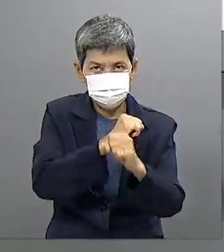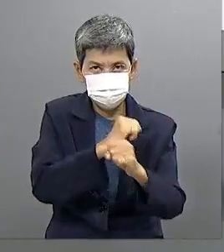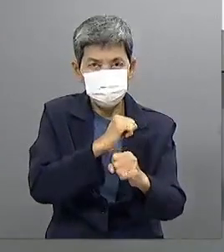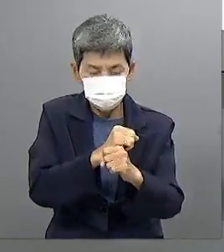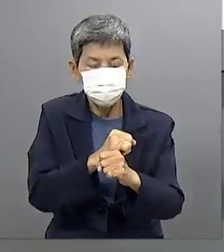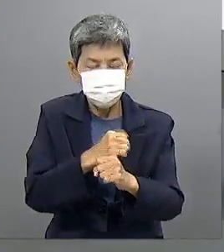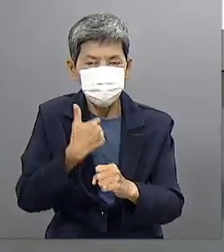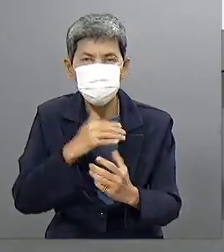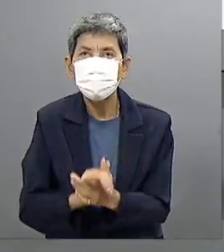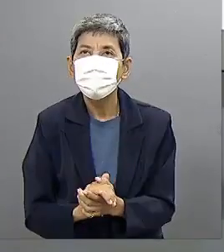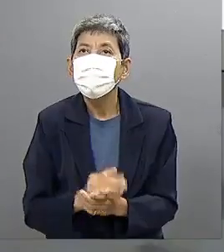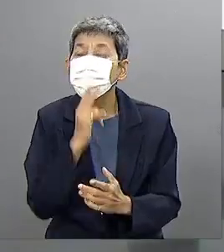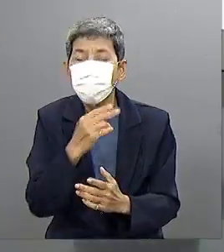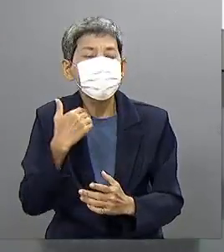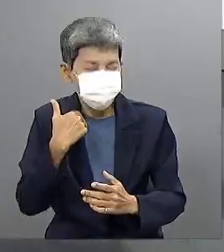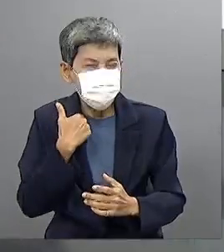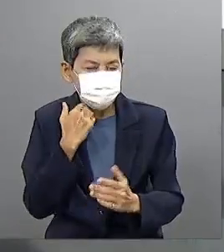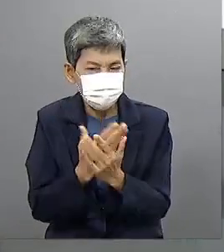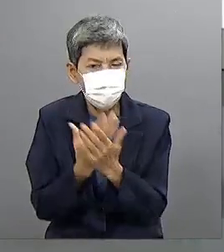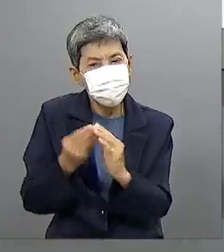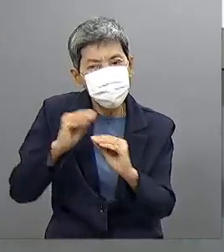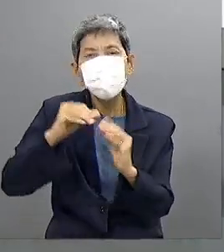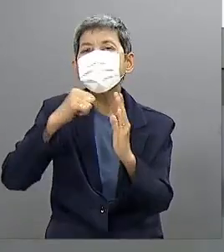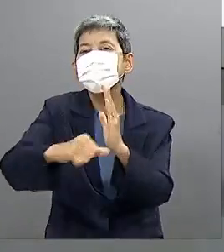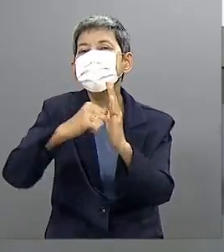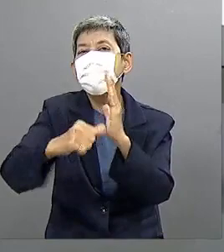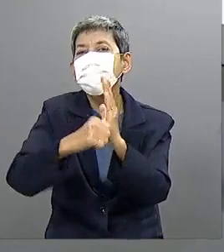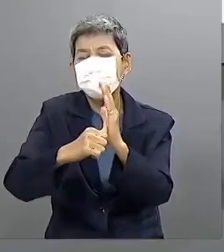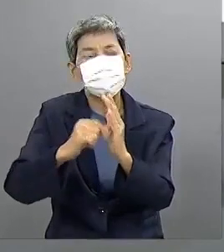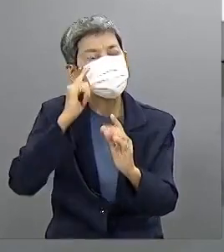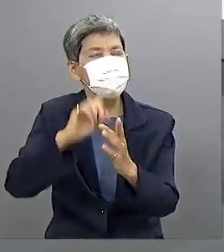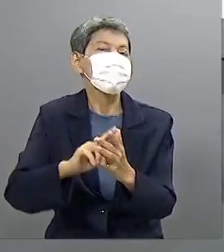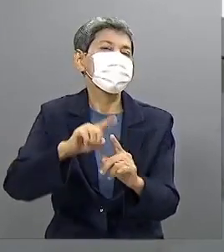ซึ่งคาดว่าจะมีการเก็บในเดือนสิงหาคมและกันยายนนี้ค่ะ ค่ะ